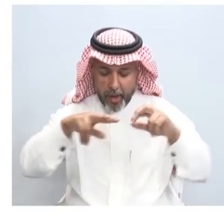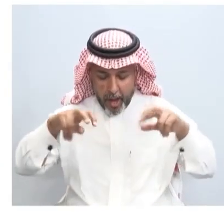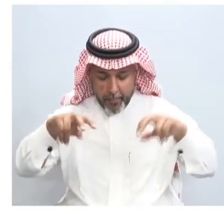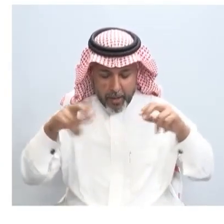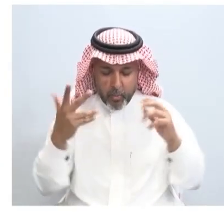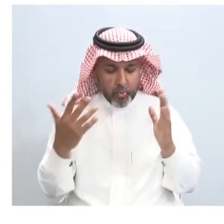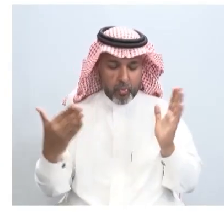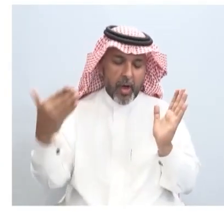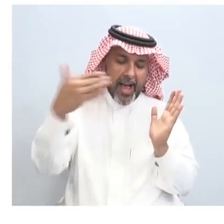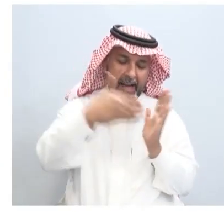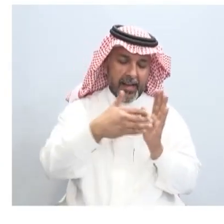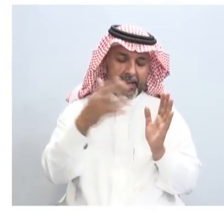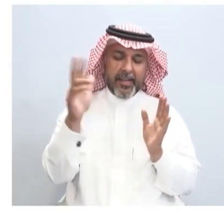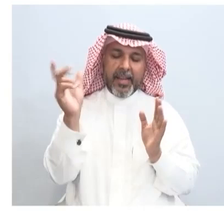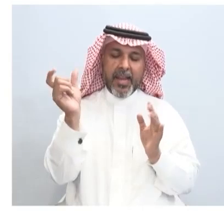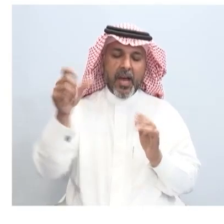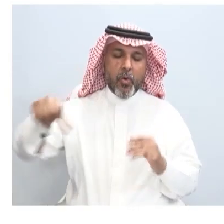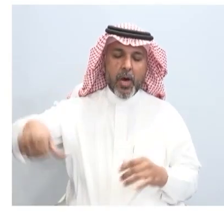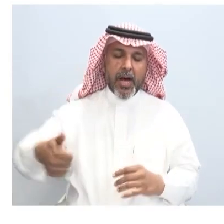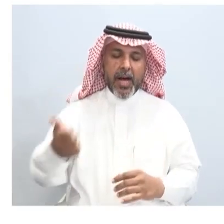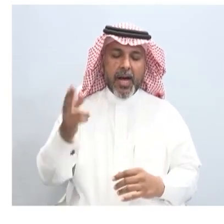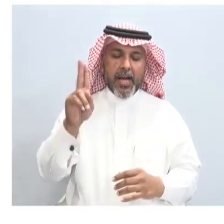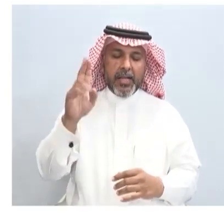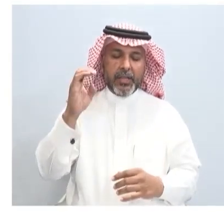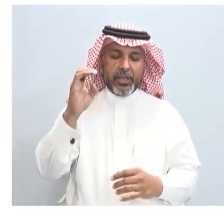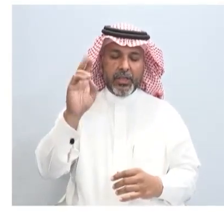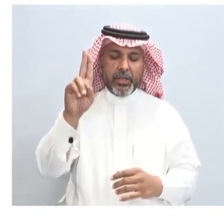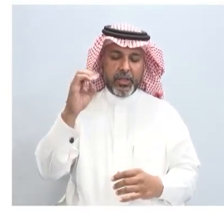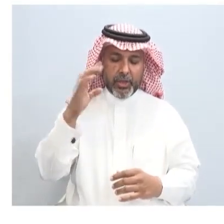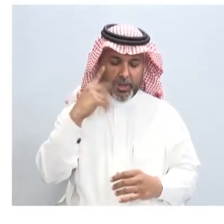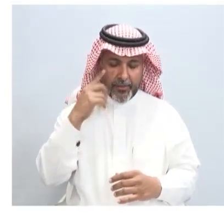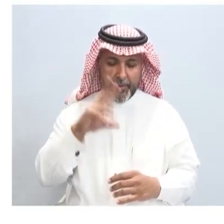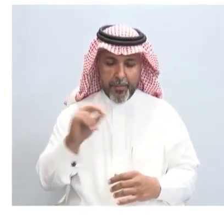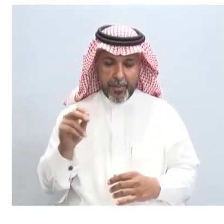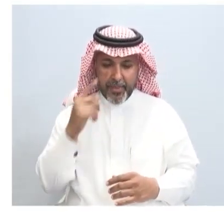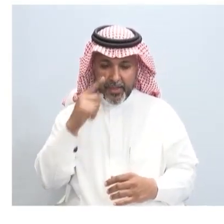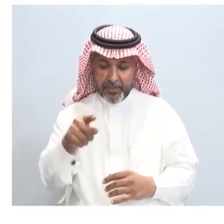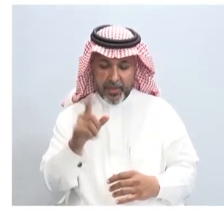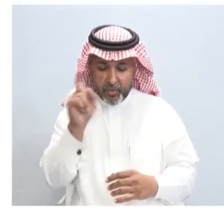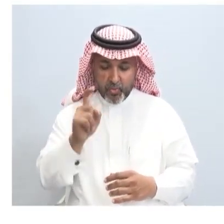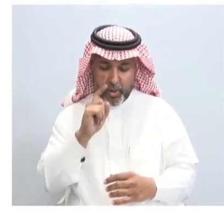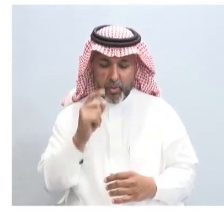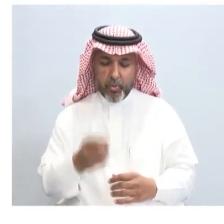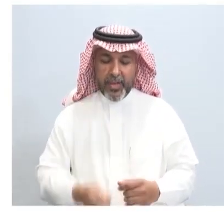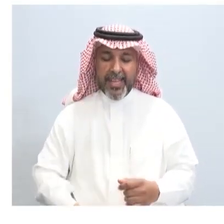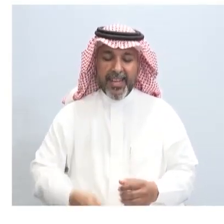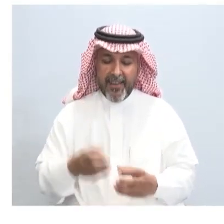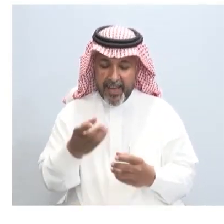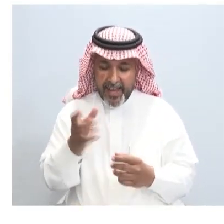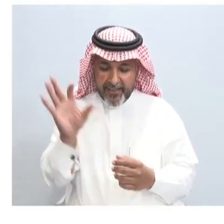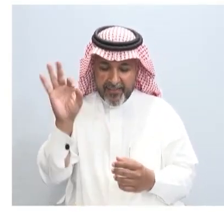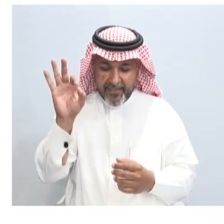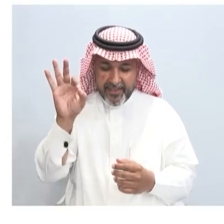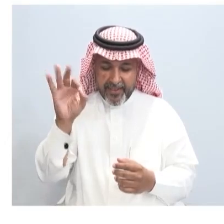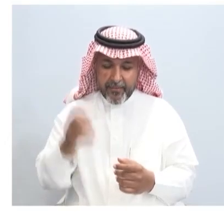النواتج فلو جاني مثل هذا الس قاللك القيت قطعه نقد مرتين مثل فضاء العينه لهذه التجربه باستعمال القائمه المنظمه